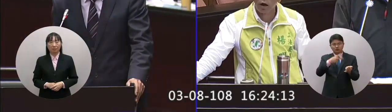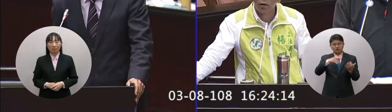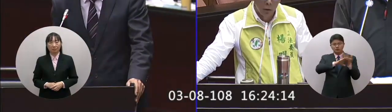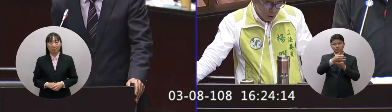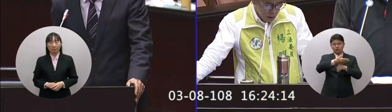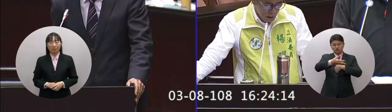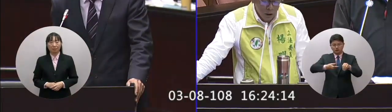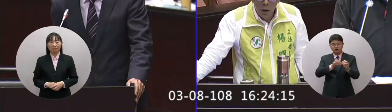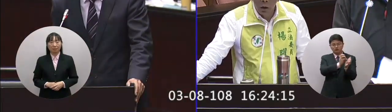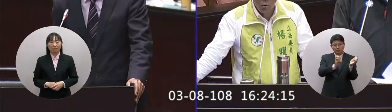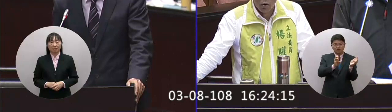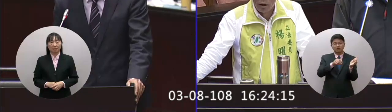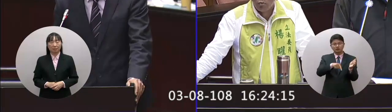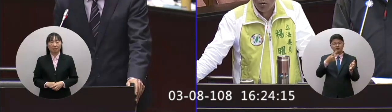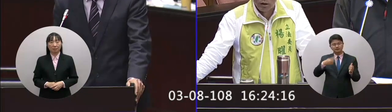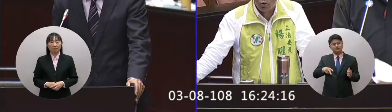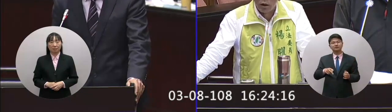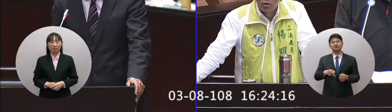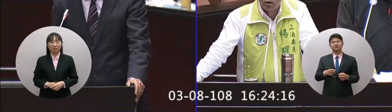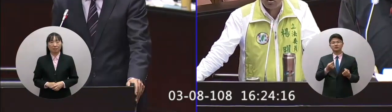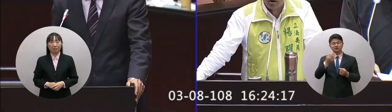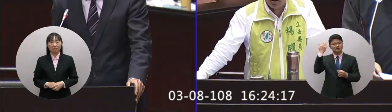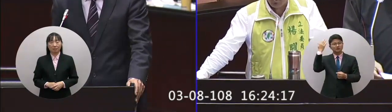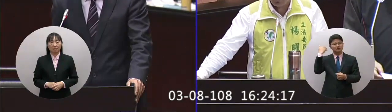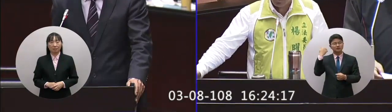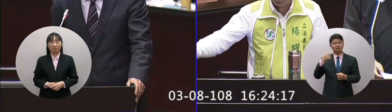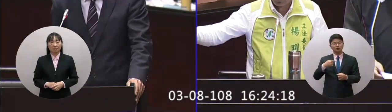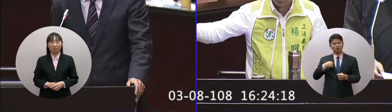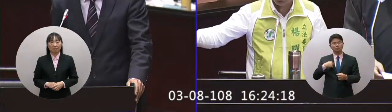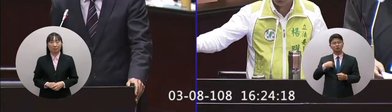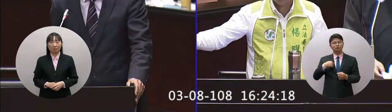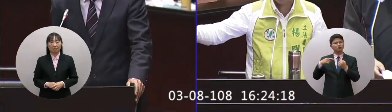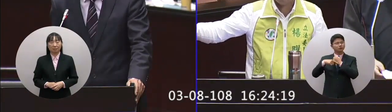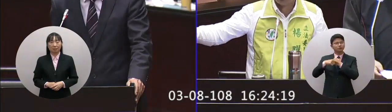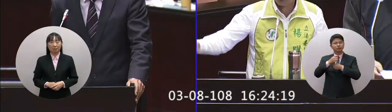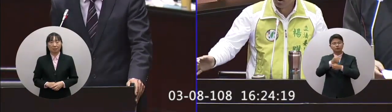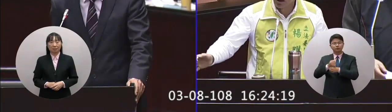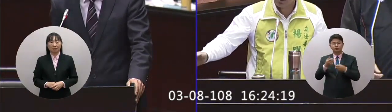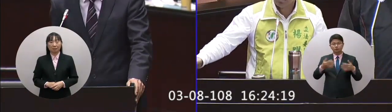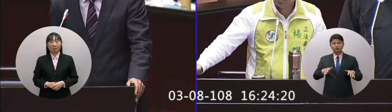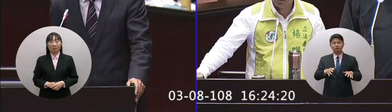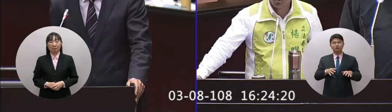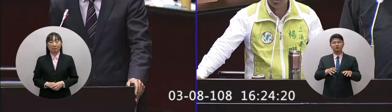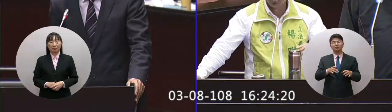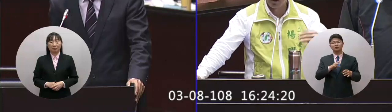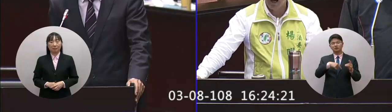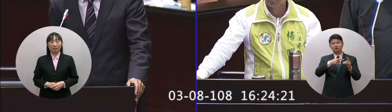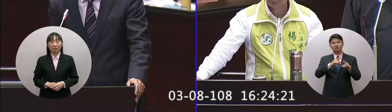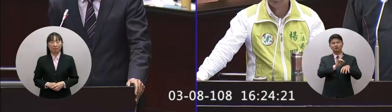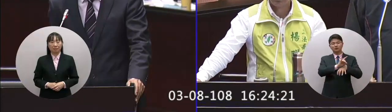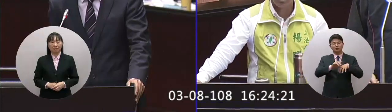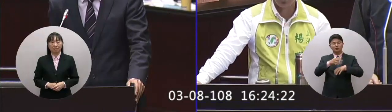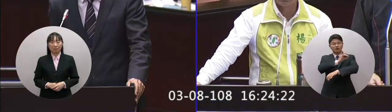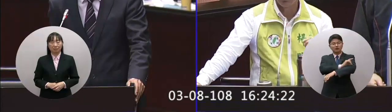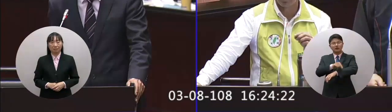岛的部分哈的，我们早期就是做了很多很多防波堤，很多渔